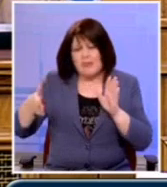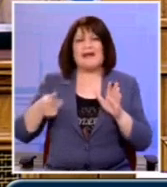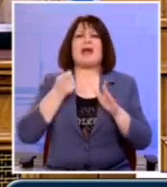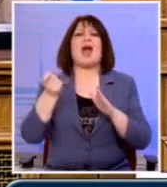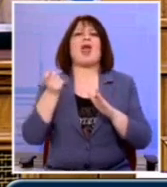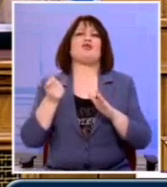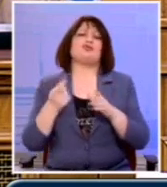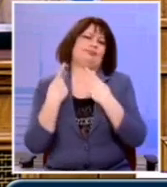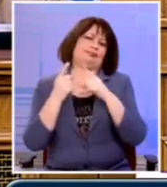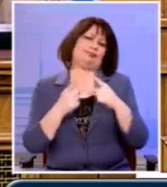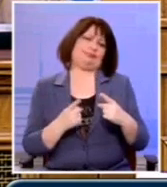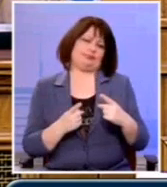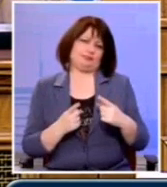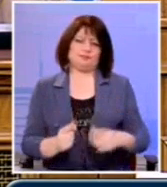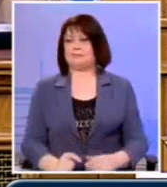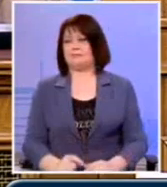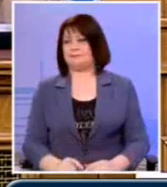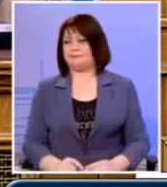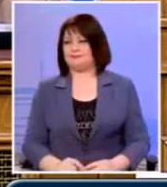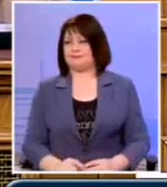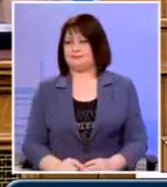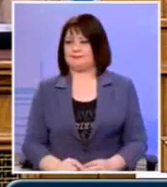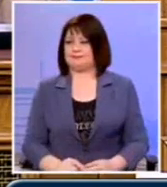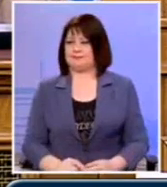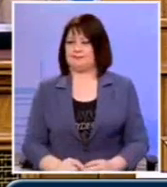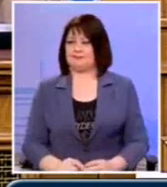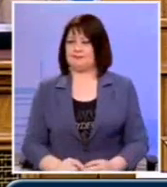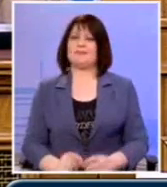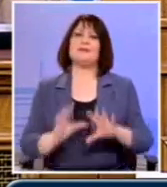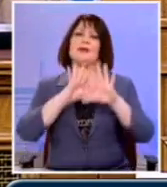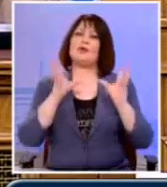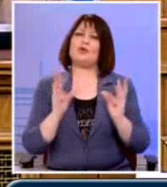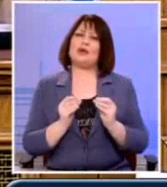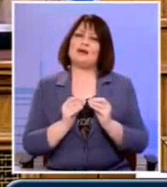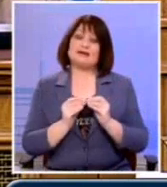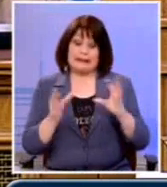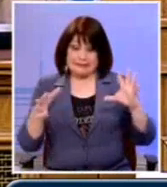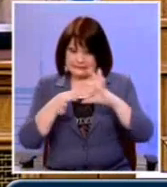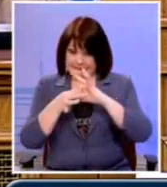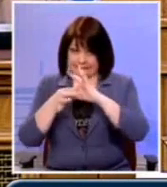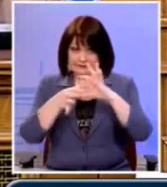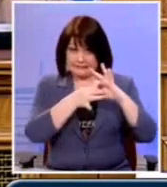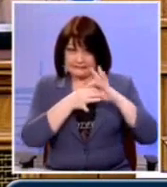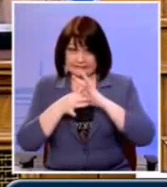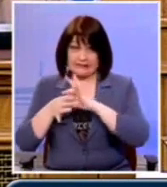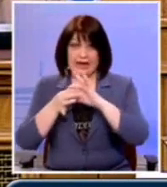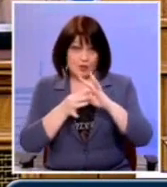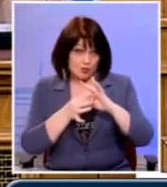Και μάλιστα αυτά τα, η διασύνδεση αυτών των χρεών μεταξύ τους και το τι